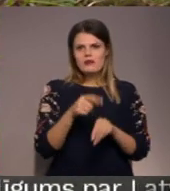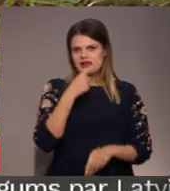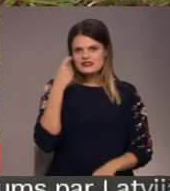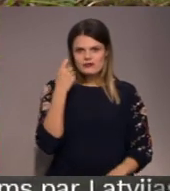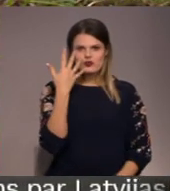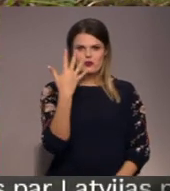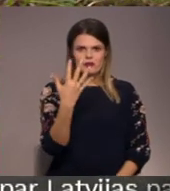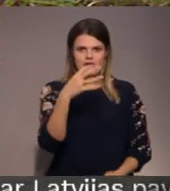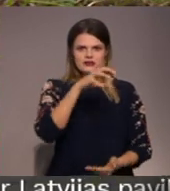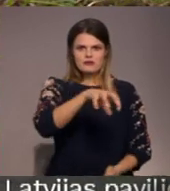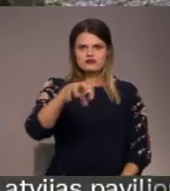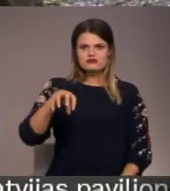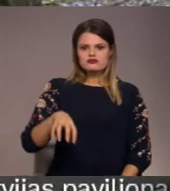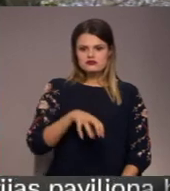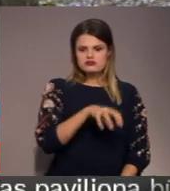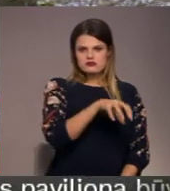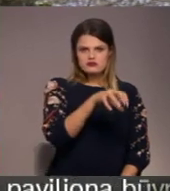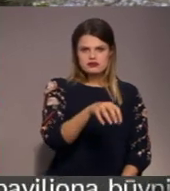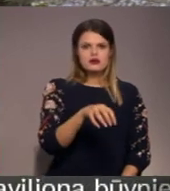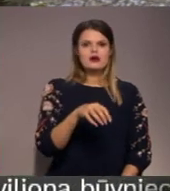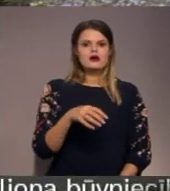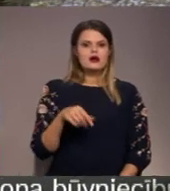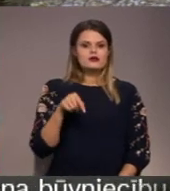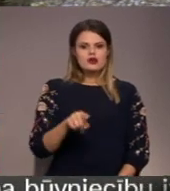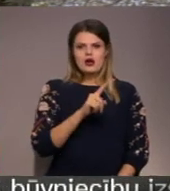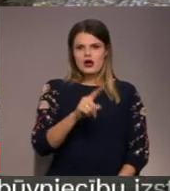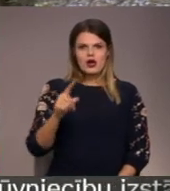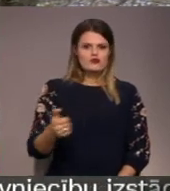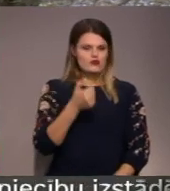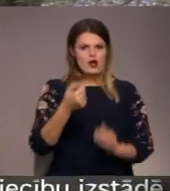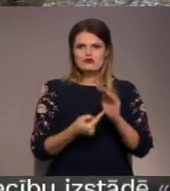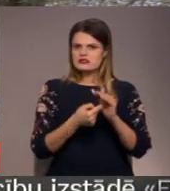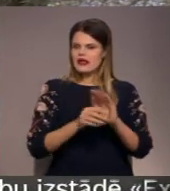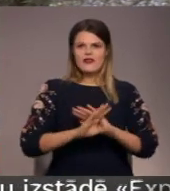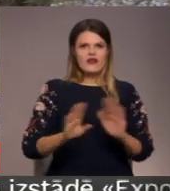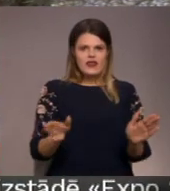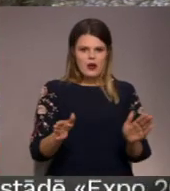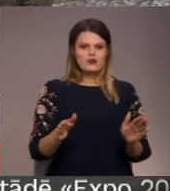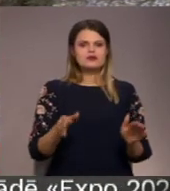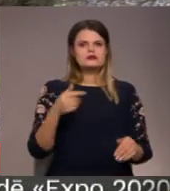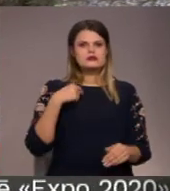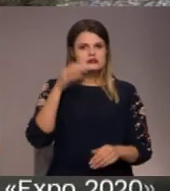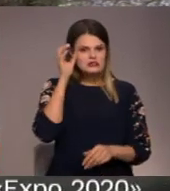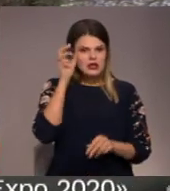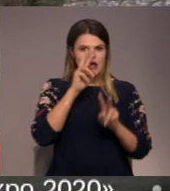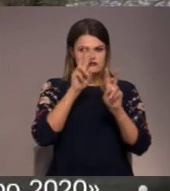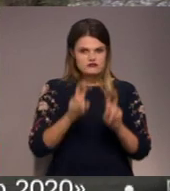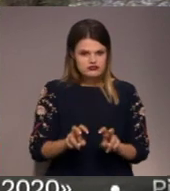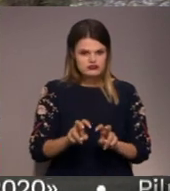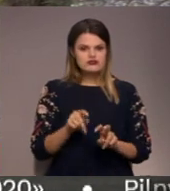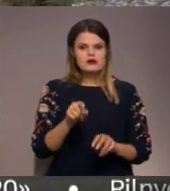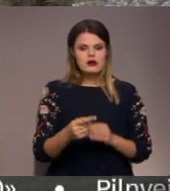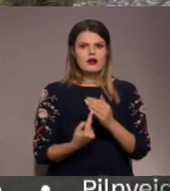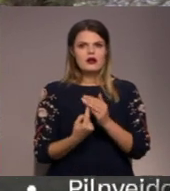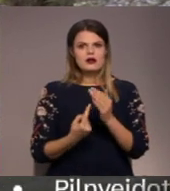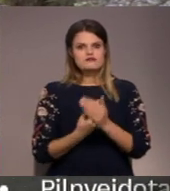105 tovarīšu sarkosomas. Te sēne nebūs katru gadu. Spales jau zinotnieki izpētieši, ka jau var